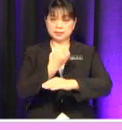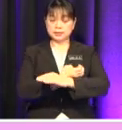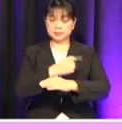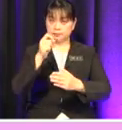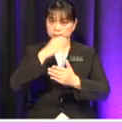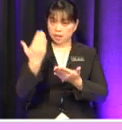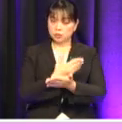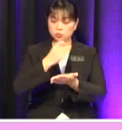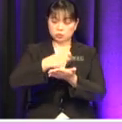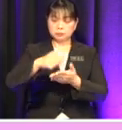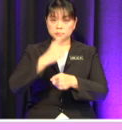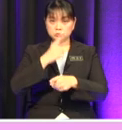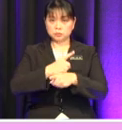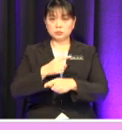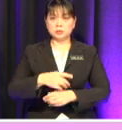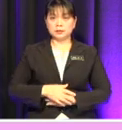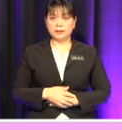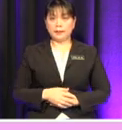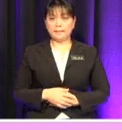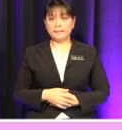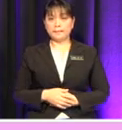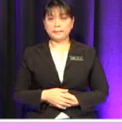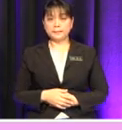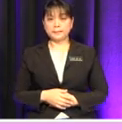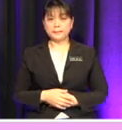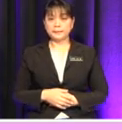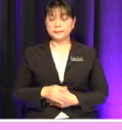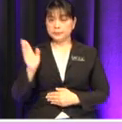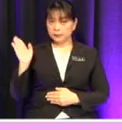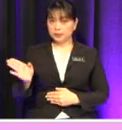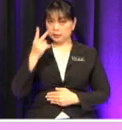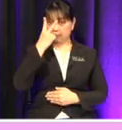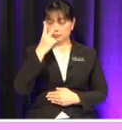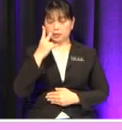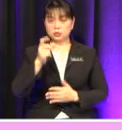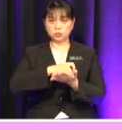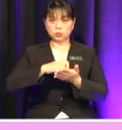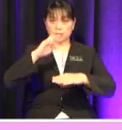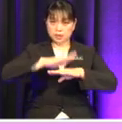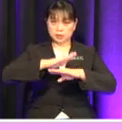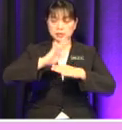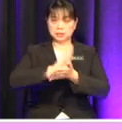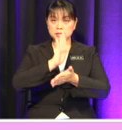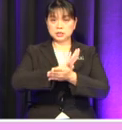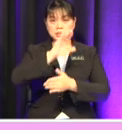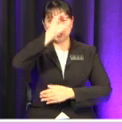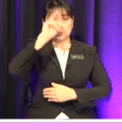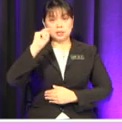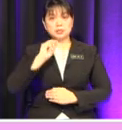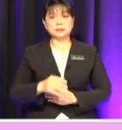oke kemudian soal dan seterusnya Terangkan kriteria Kemayoran motto berdasarkan